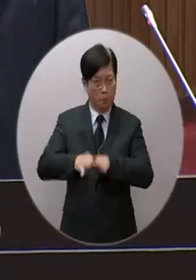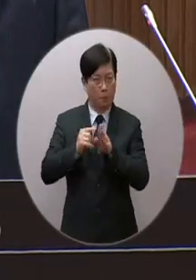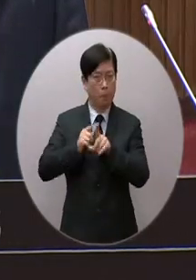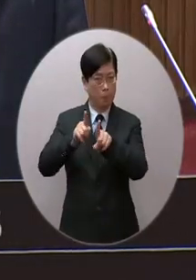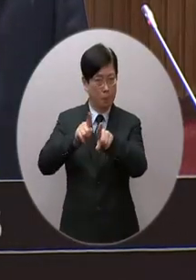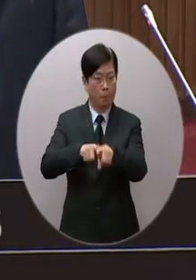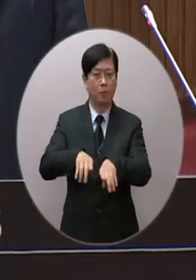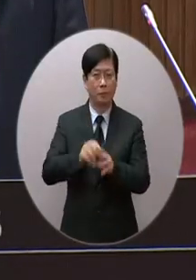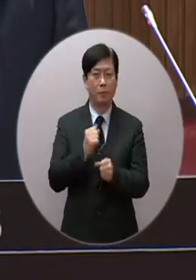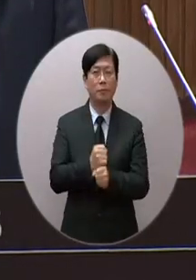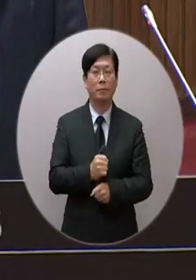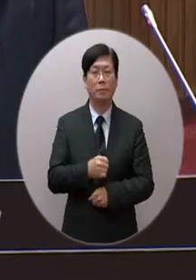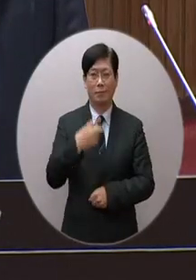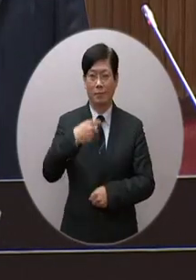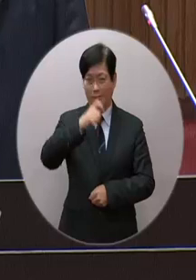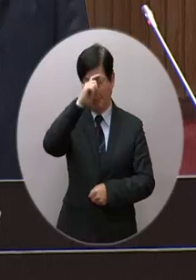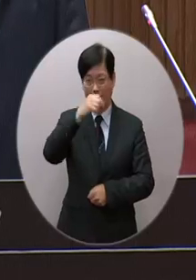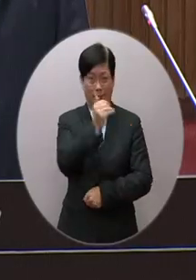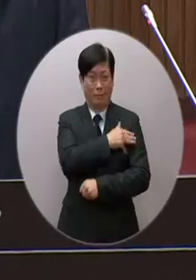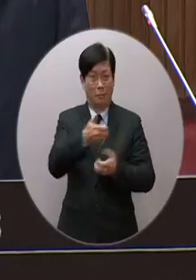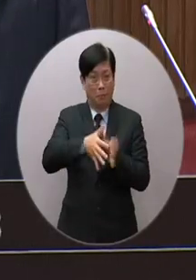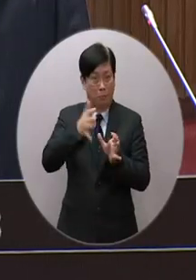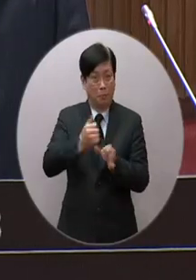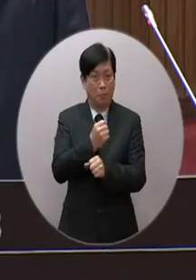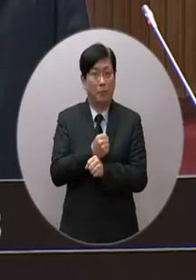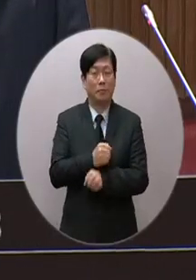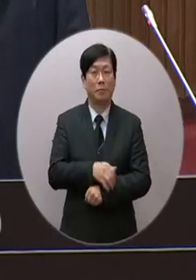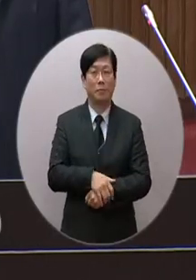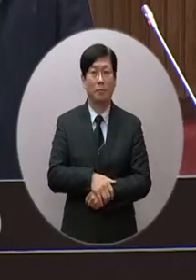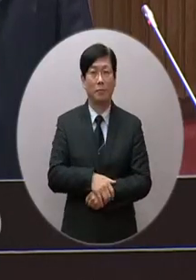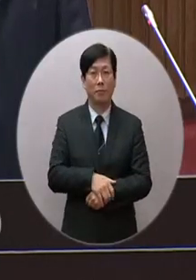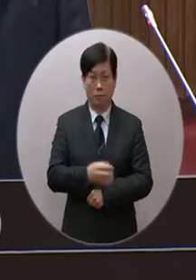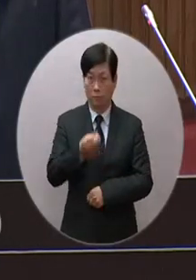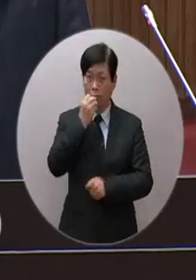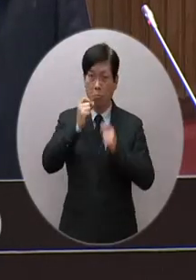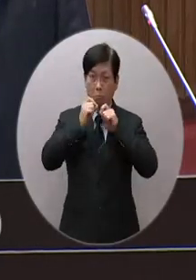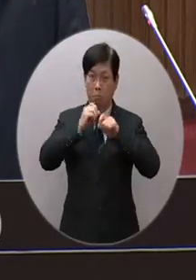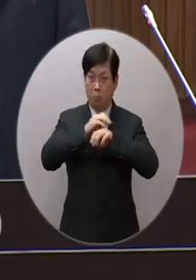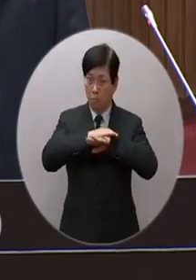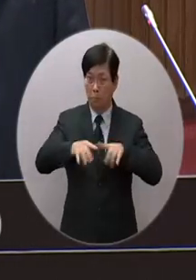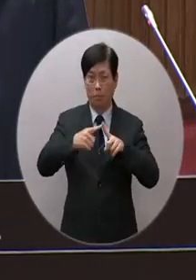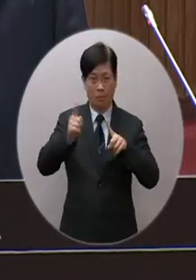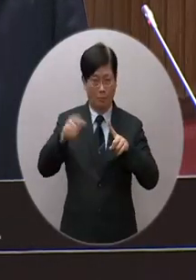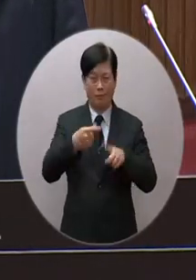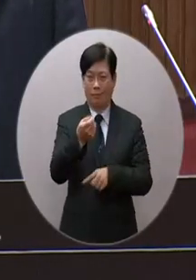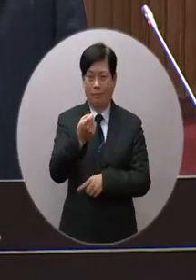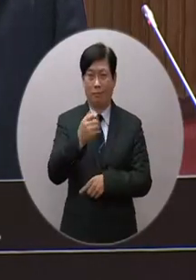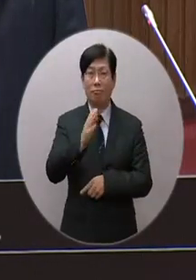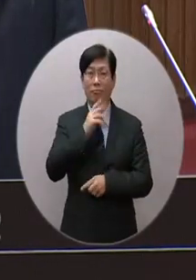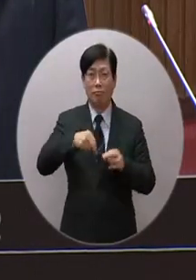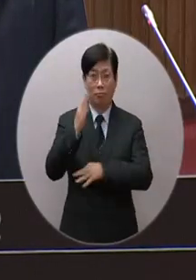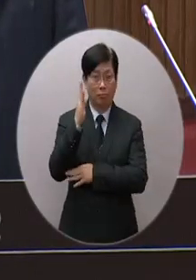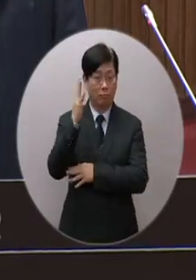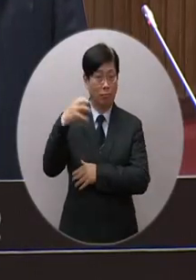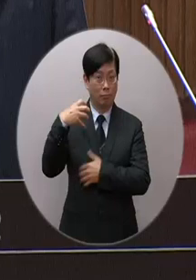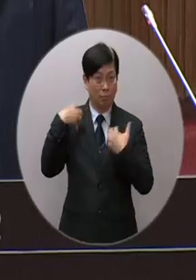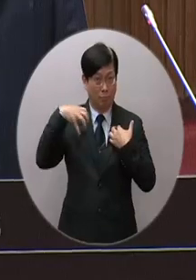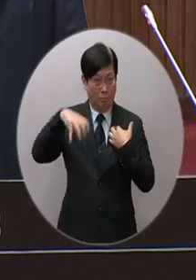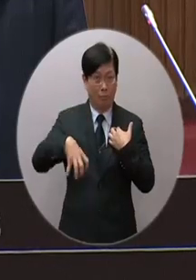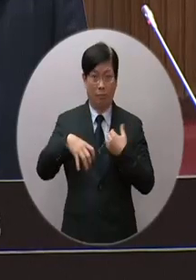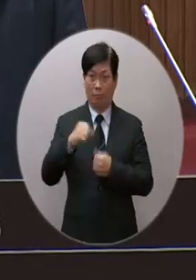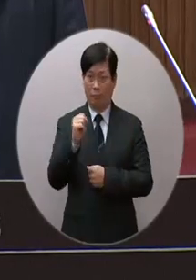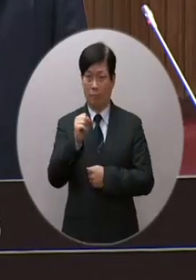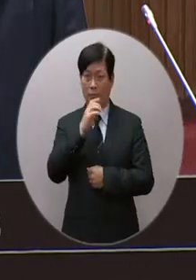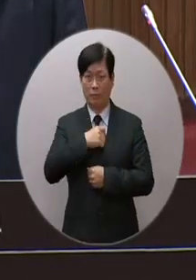咯。嘛希望陈部长注意到讲，咱食品安全的人才较少，但是行政单位唔通